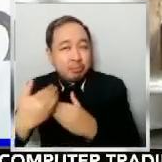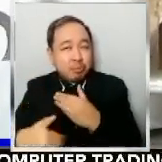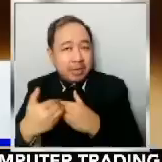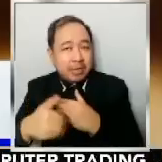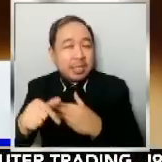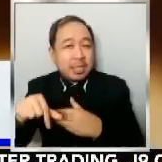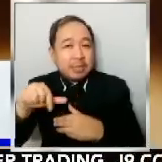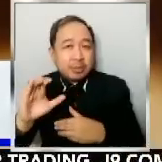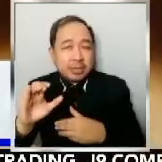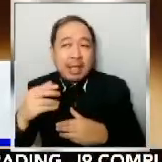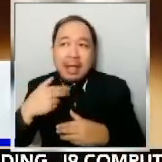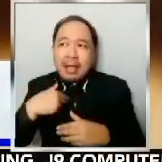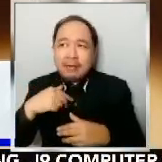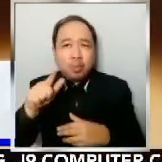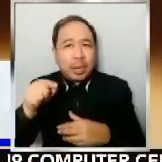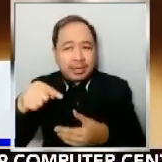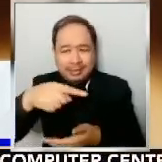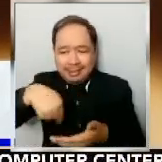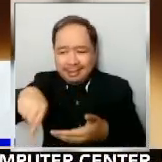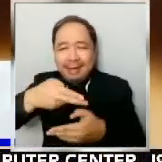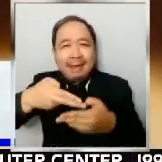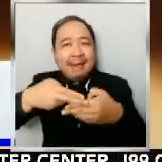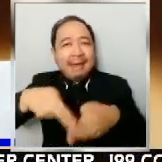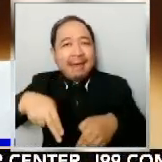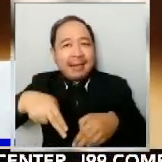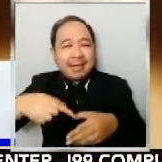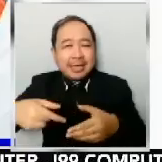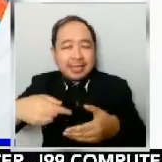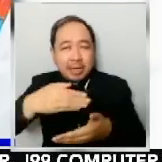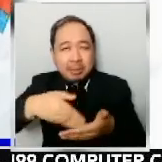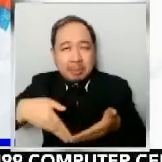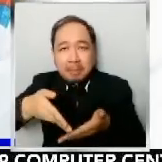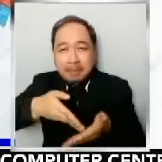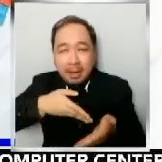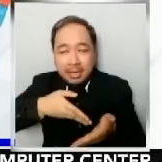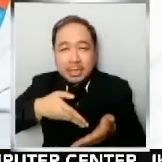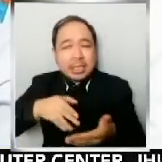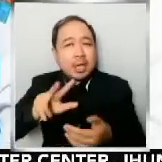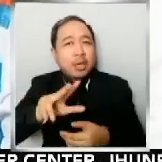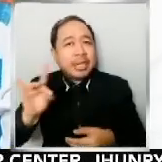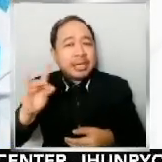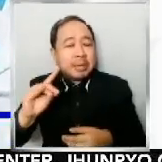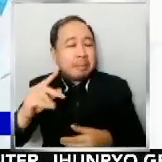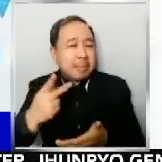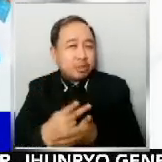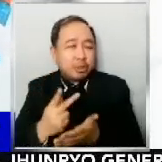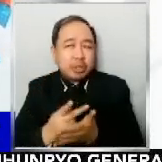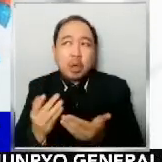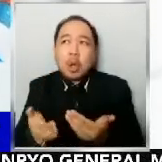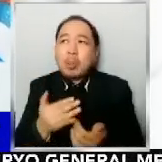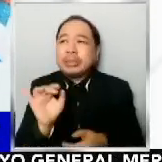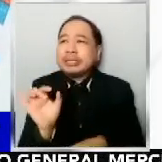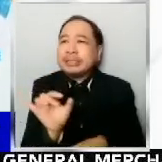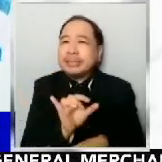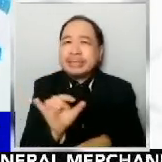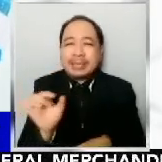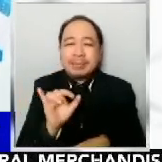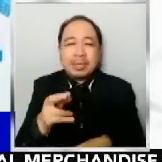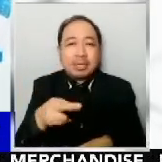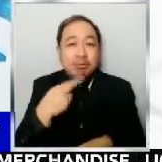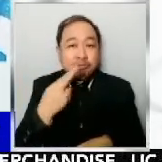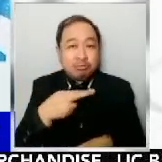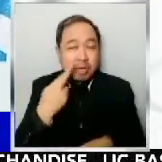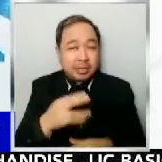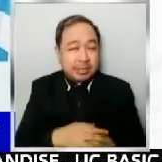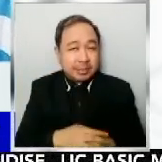ang egg pie katumbas na ng isang kilong bigas. Siguro babawasan na lang po ng isang piraso. Halimbawa ngayon